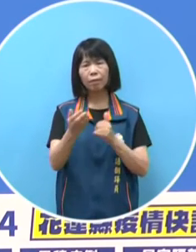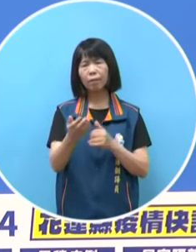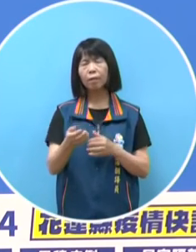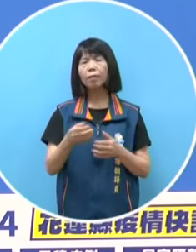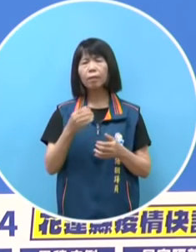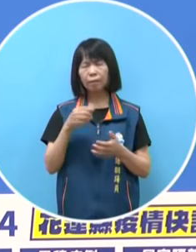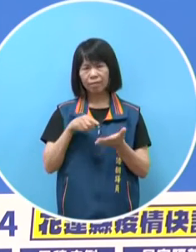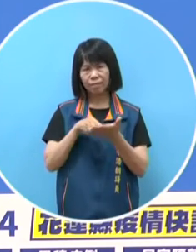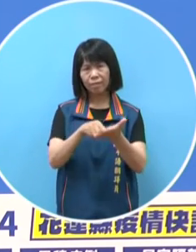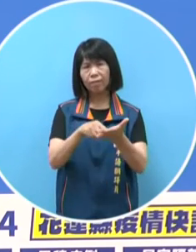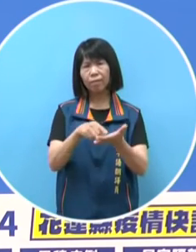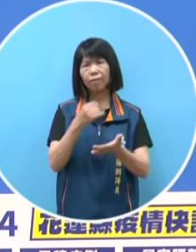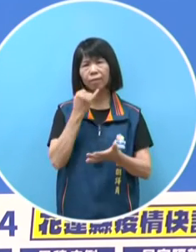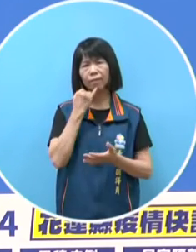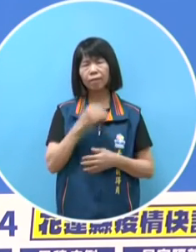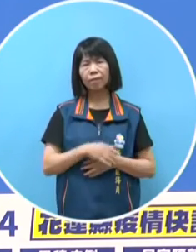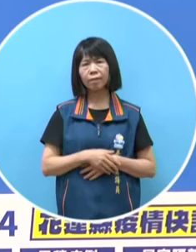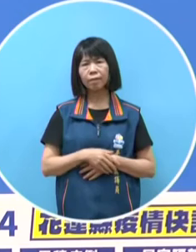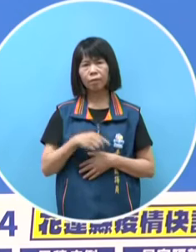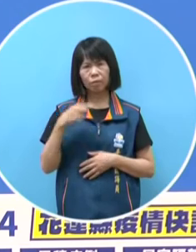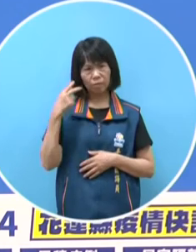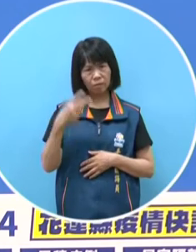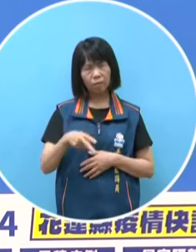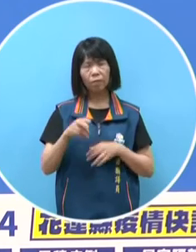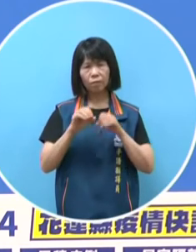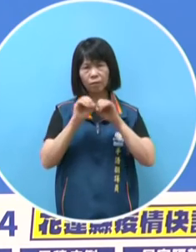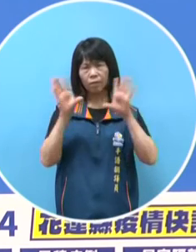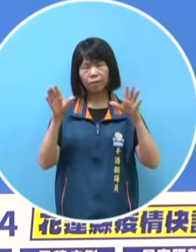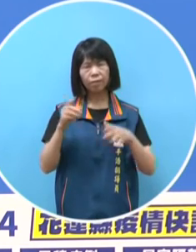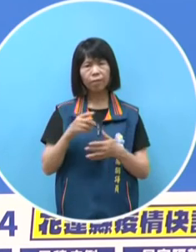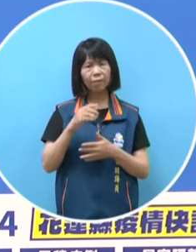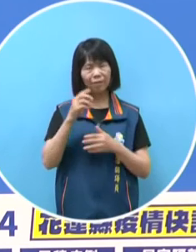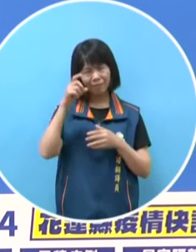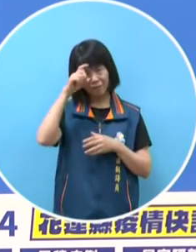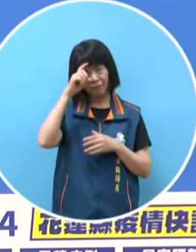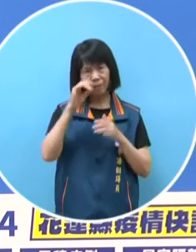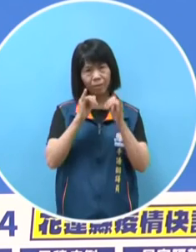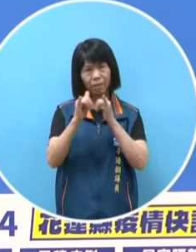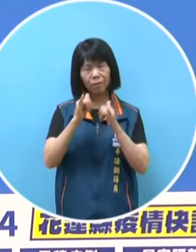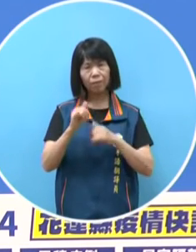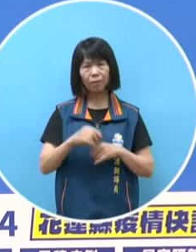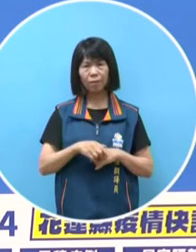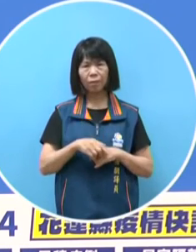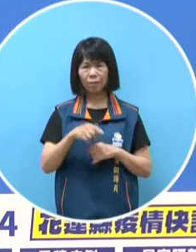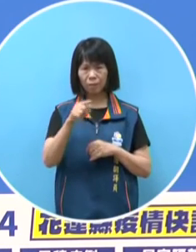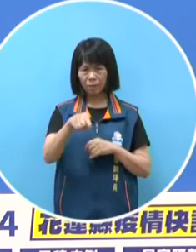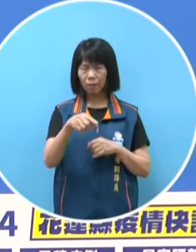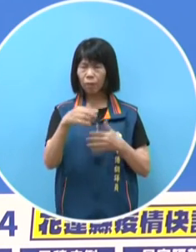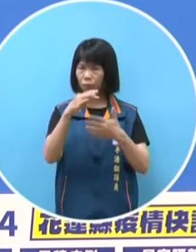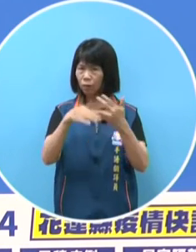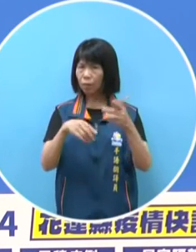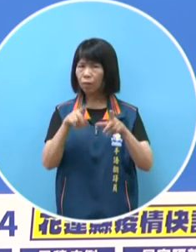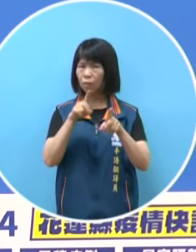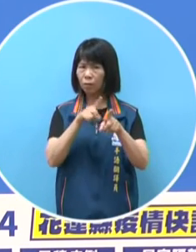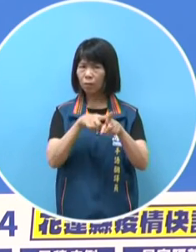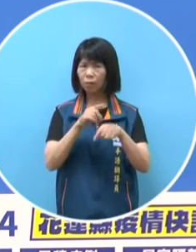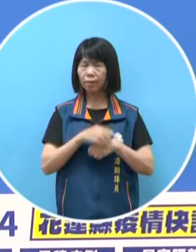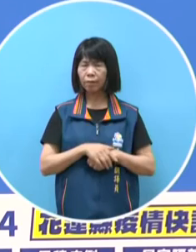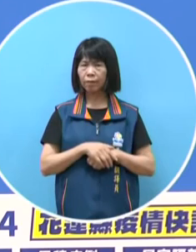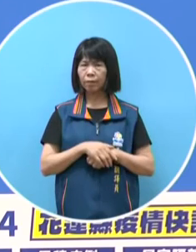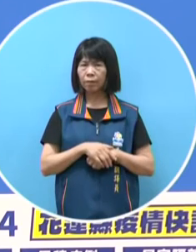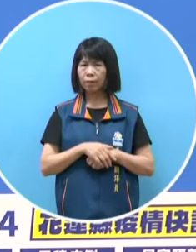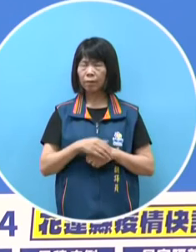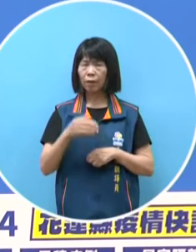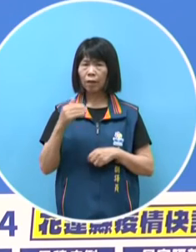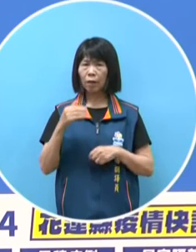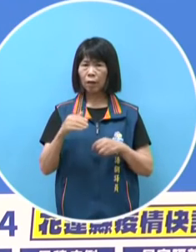用来使用。所以再次呼吁乡亲，好，能秉持的这个原则，把这个资源